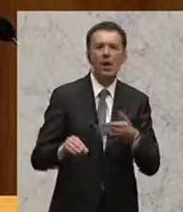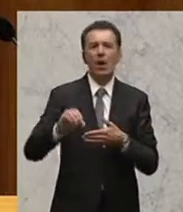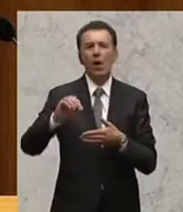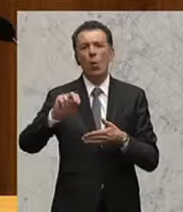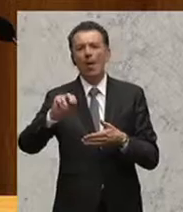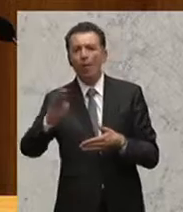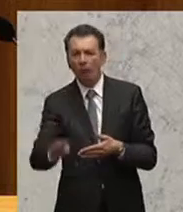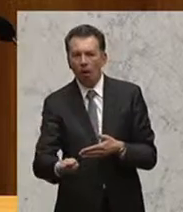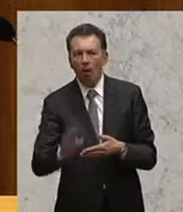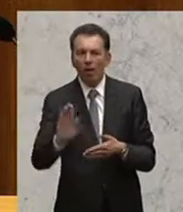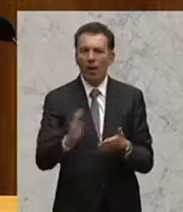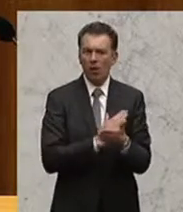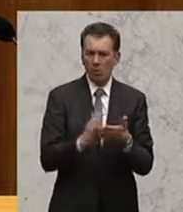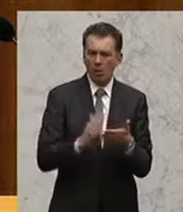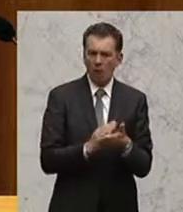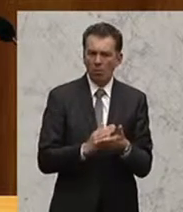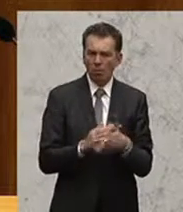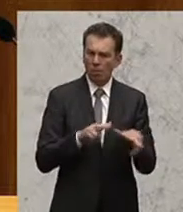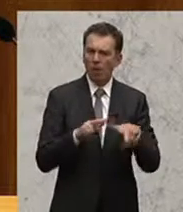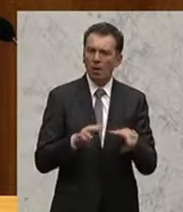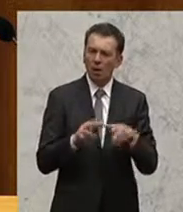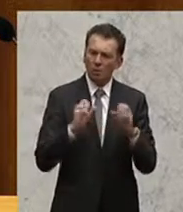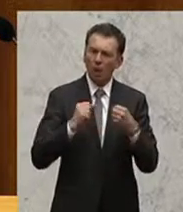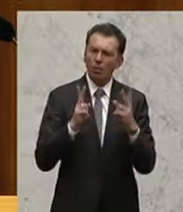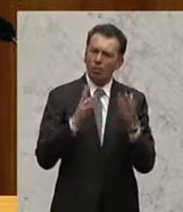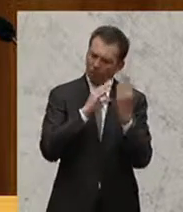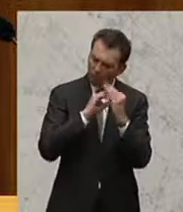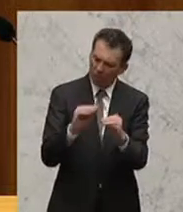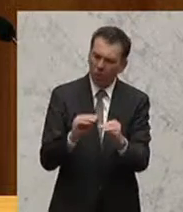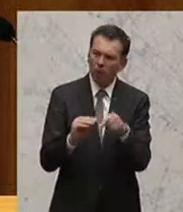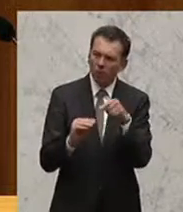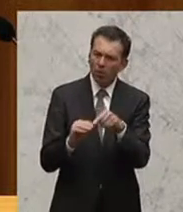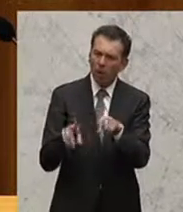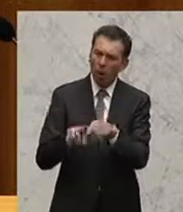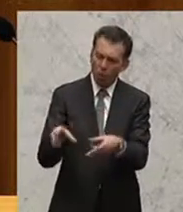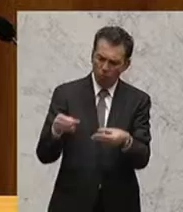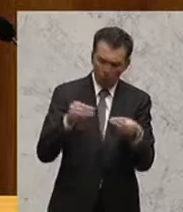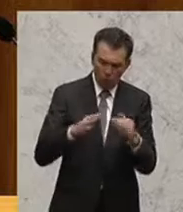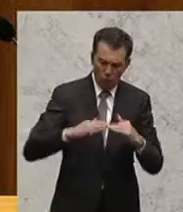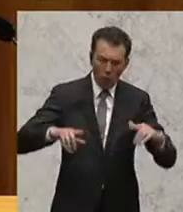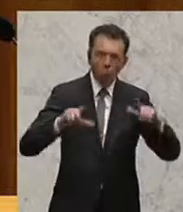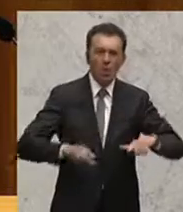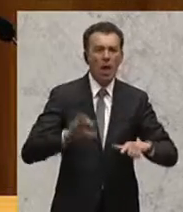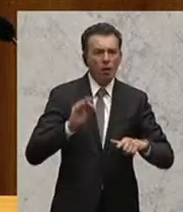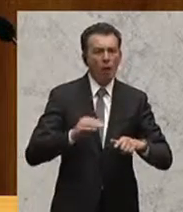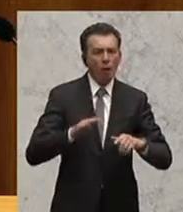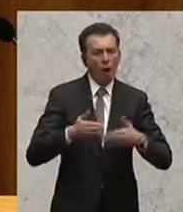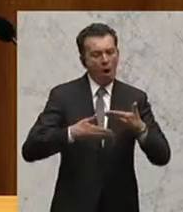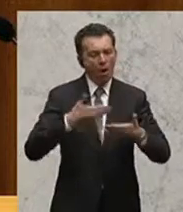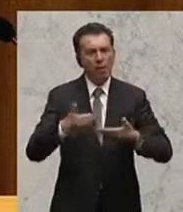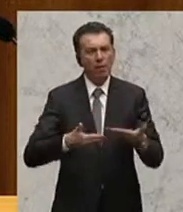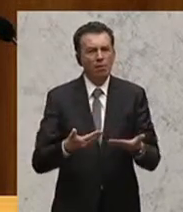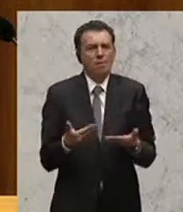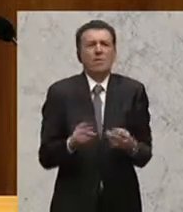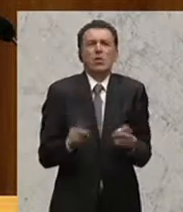ÖMB nicht nur verlassen wir dürfen, sondern diese auch zur Grundlage ihres Handelns machen soll. Was denn